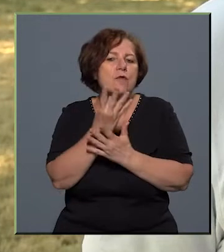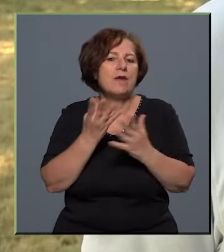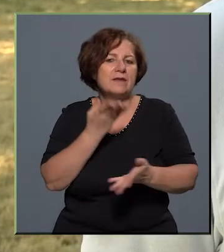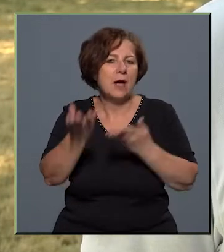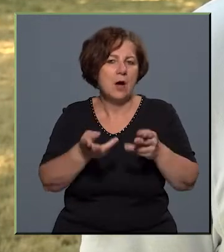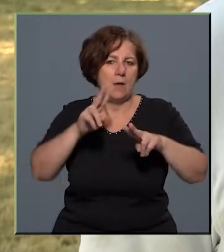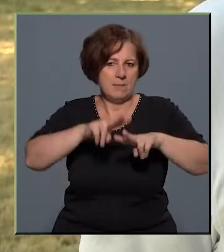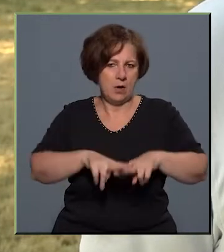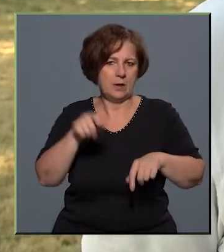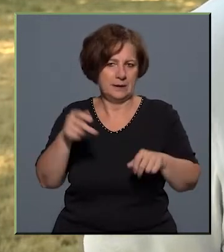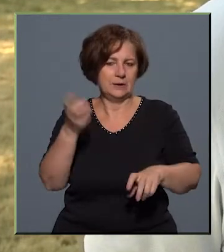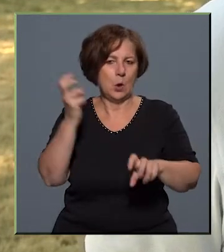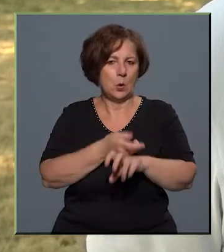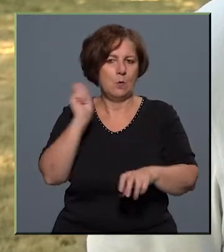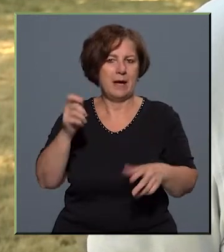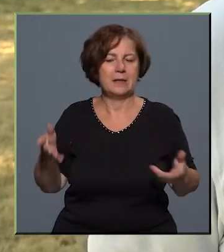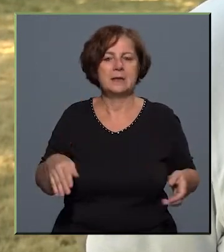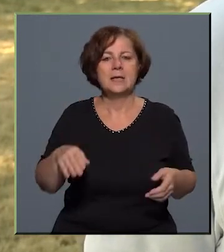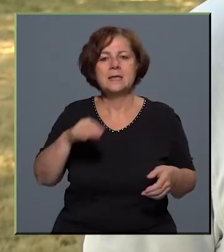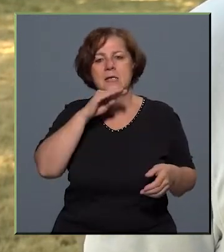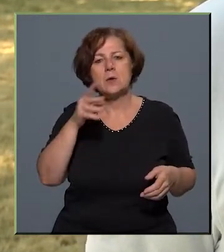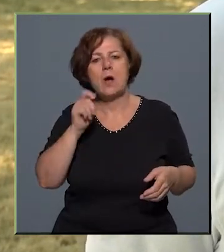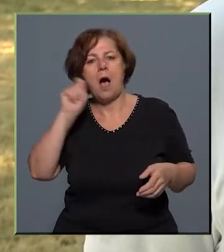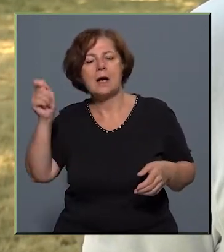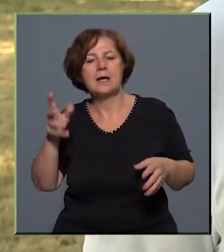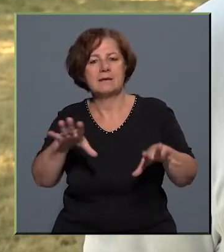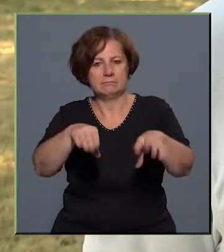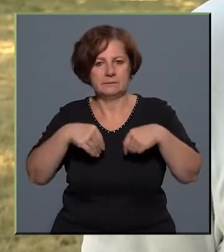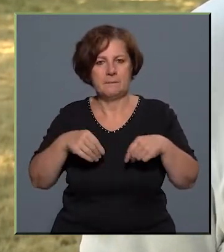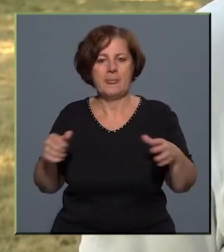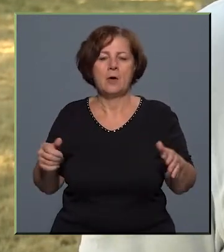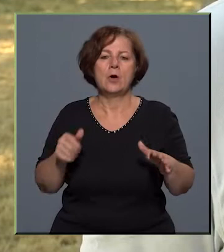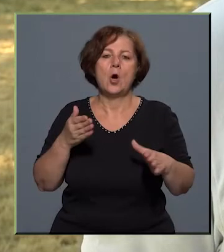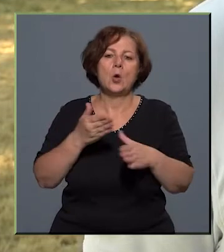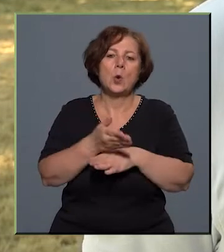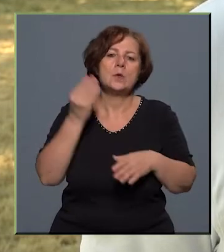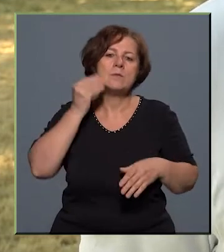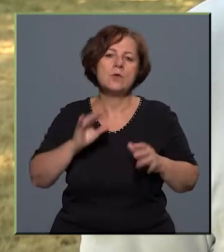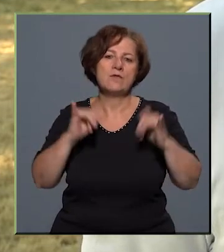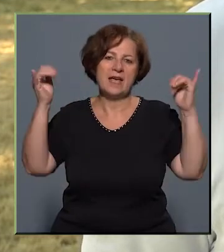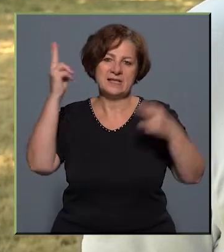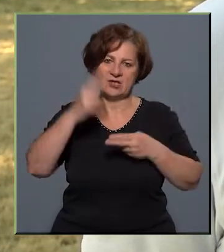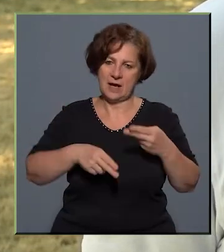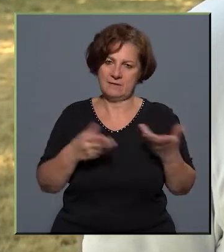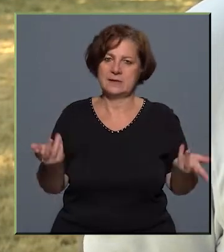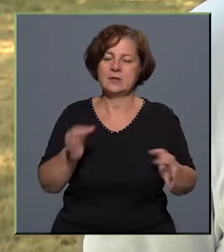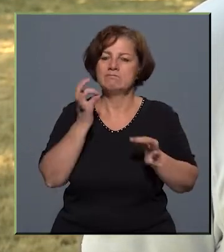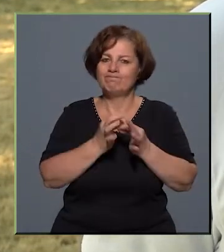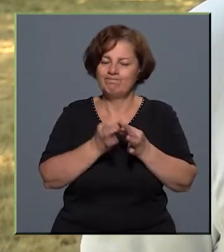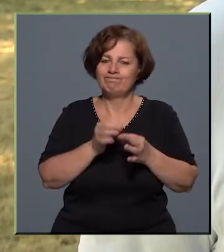később Kőbányán marad, illetve a Szokka Hungary vállalta azt, hogy az ezzel járó közműfejlesztést elvégzi, nevezetesen